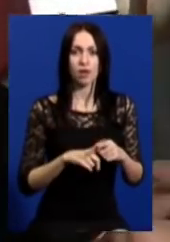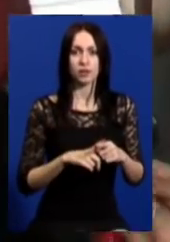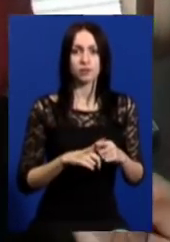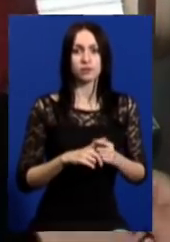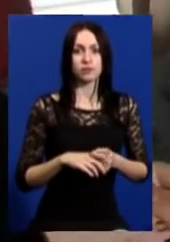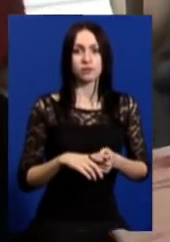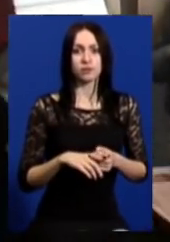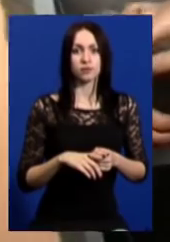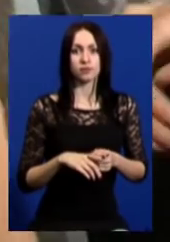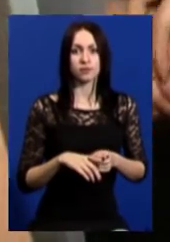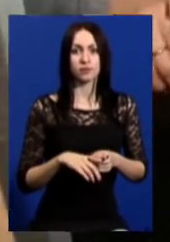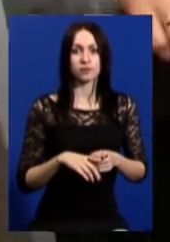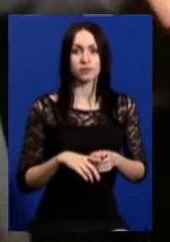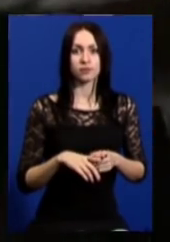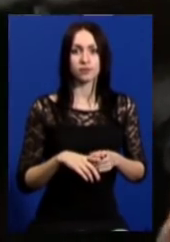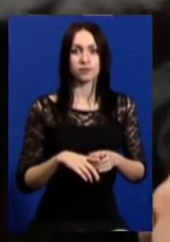Можливо,